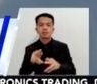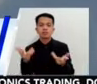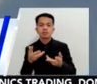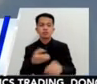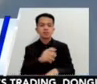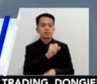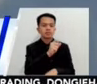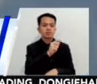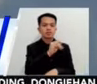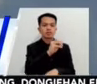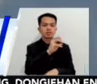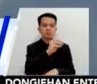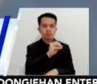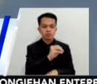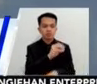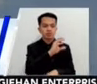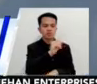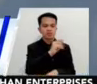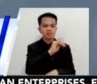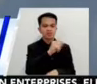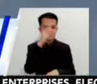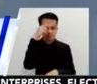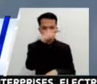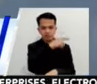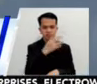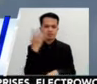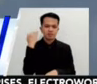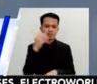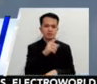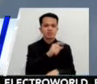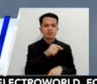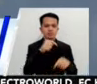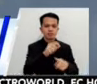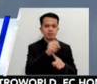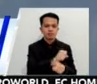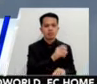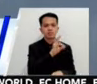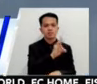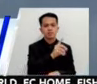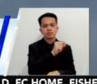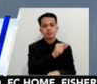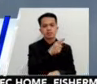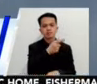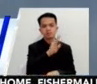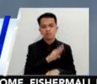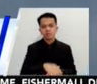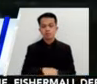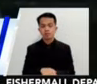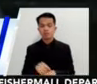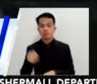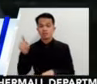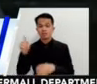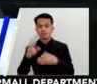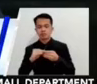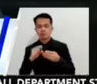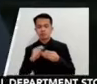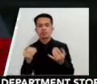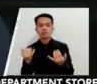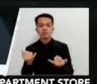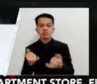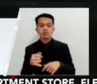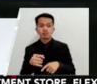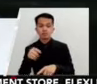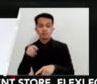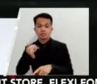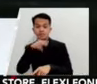Rizal nitong Sabado September 7 2024 so itong suspect ay Ah bumaba sa isang jeep na hindi